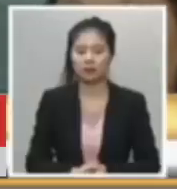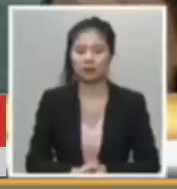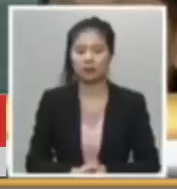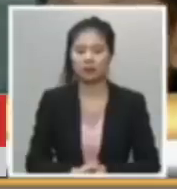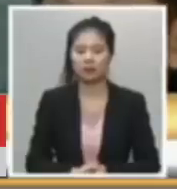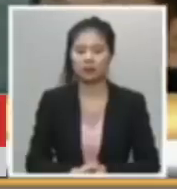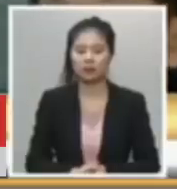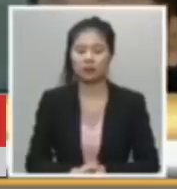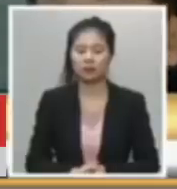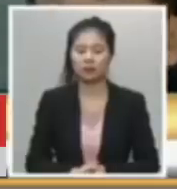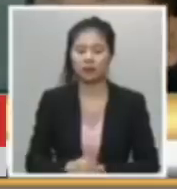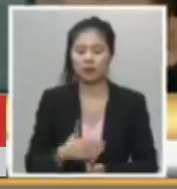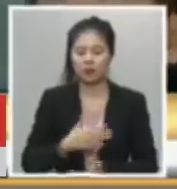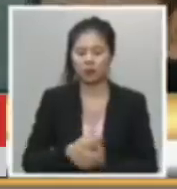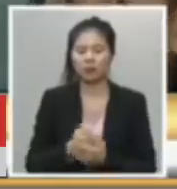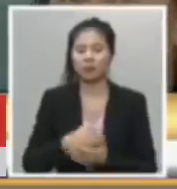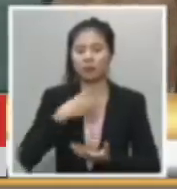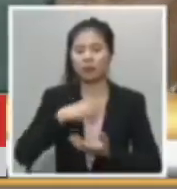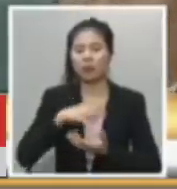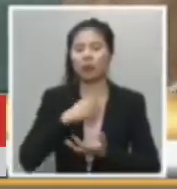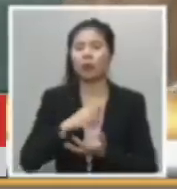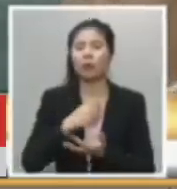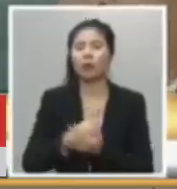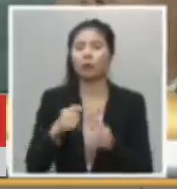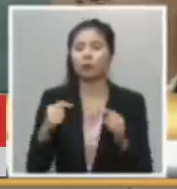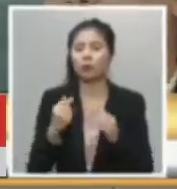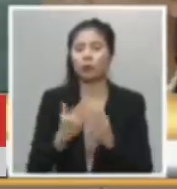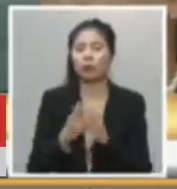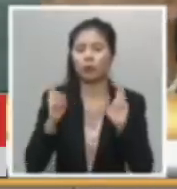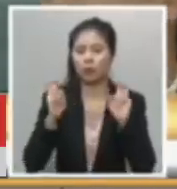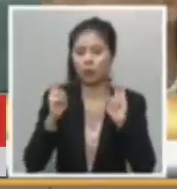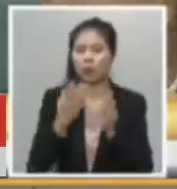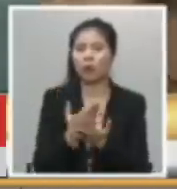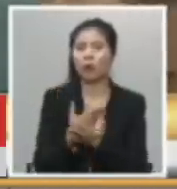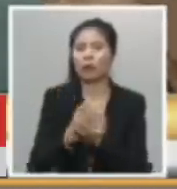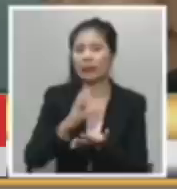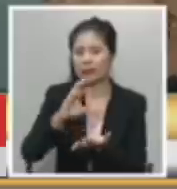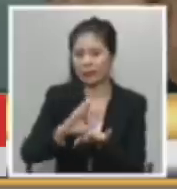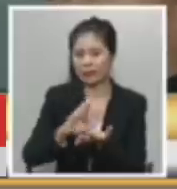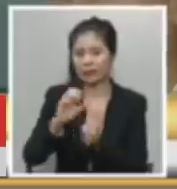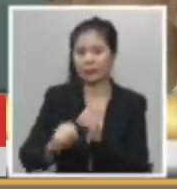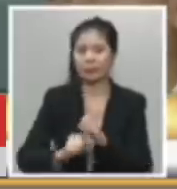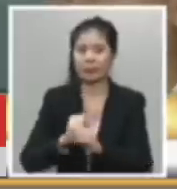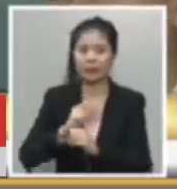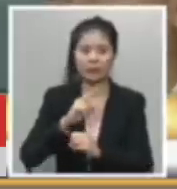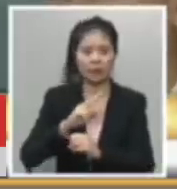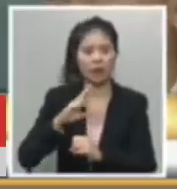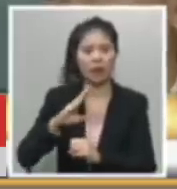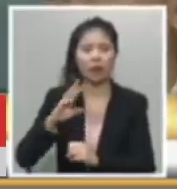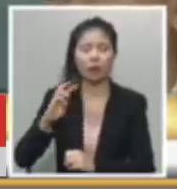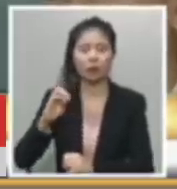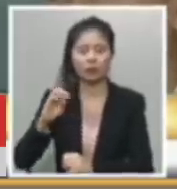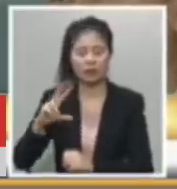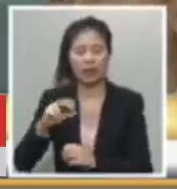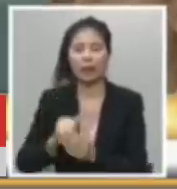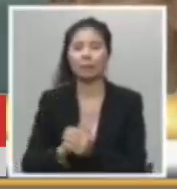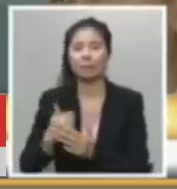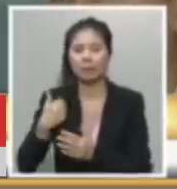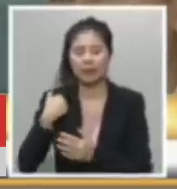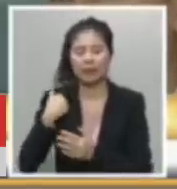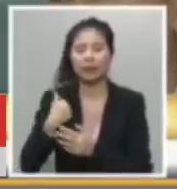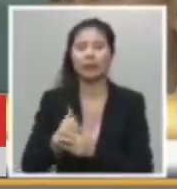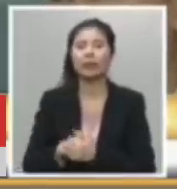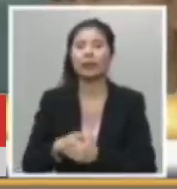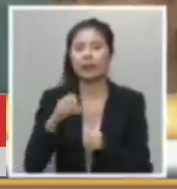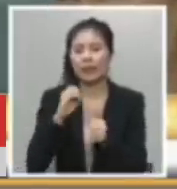ชบัญญัติงบประมาณรายจ่ายประจำปีงบประมาณ2563 2ประเด็นครับในประเด็นแรกกับผ